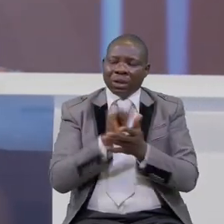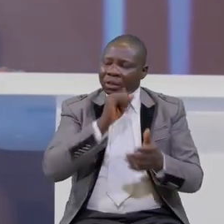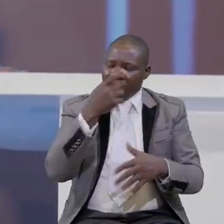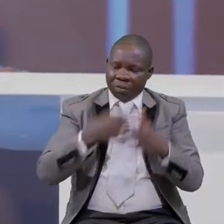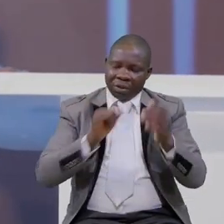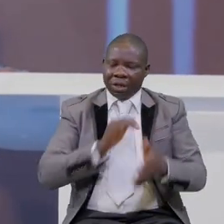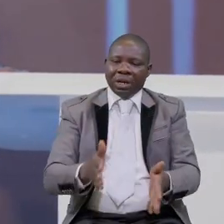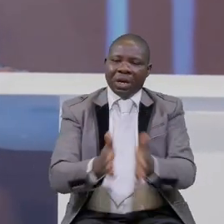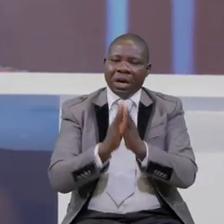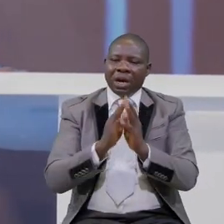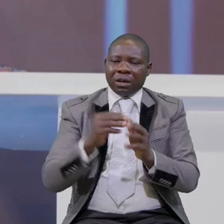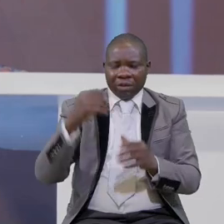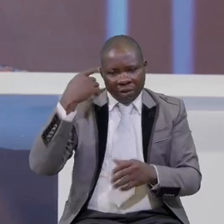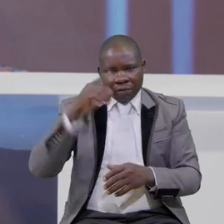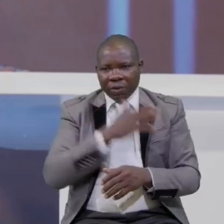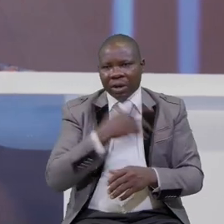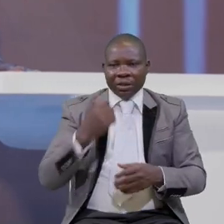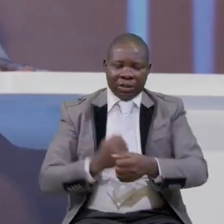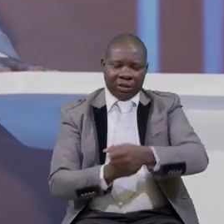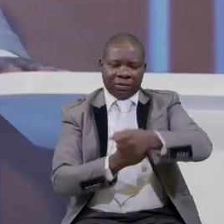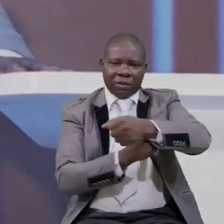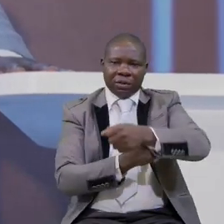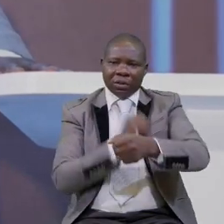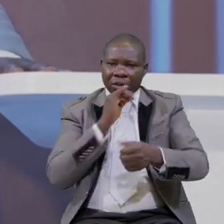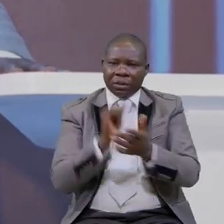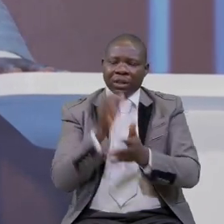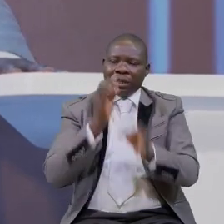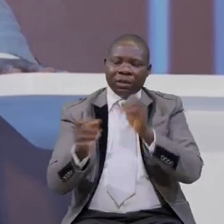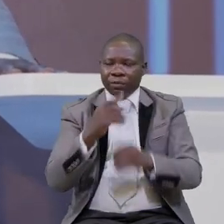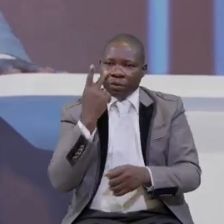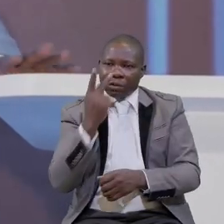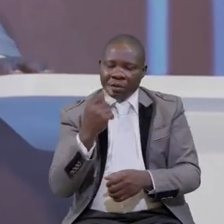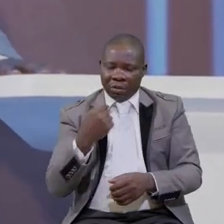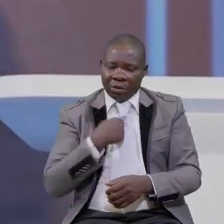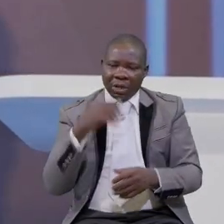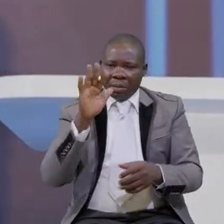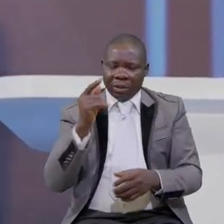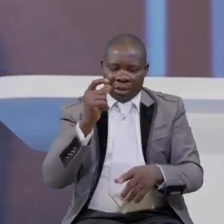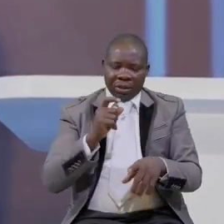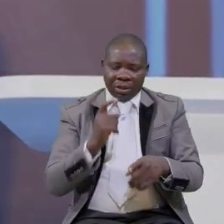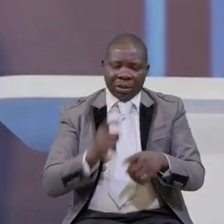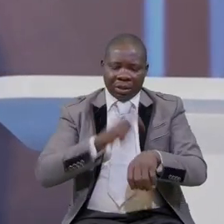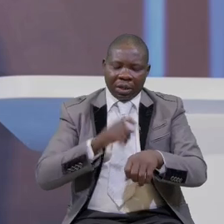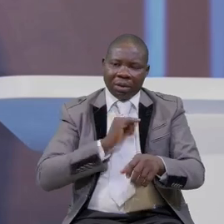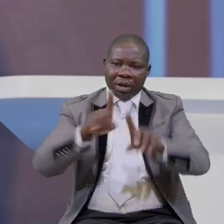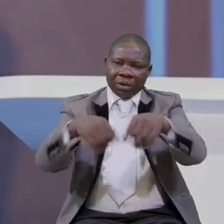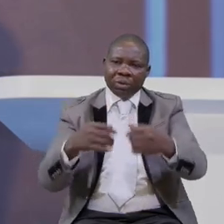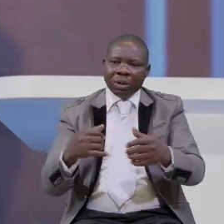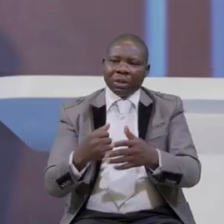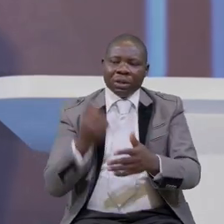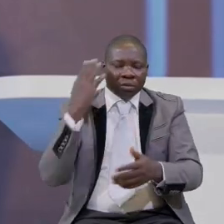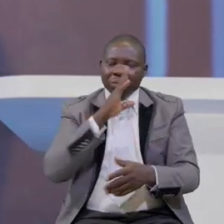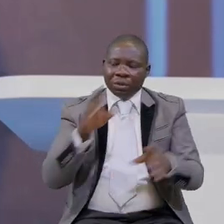demandé. Et la condition, si tu me vois, au moment où je m'en vais, tu seras donné. Et je